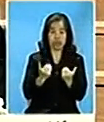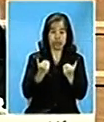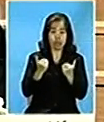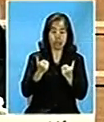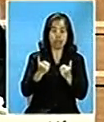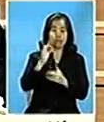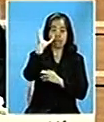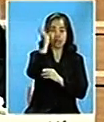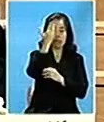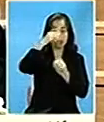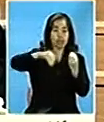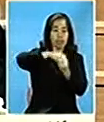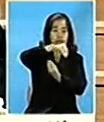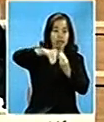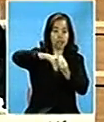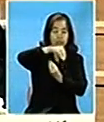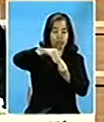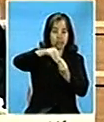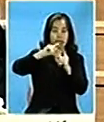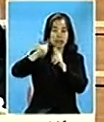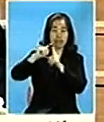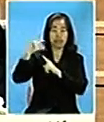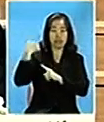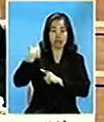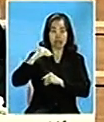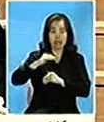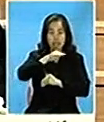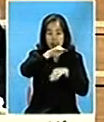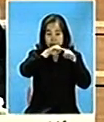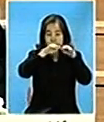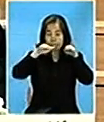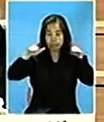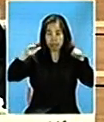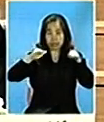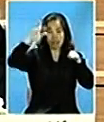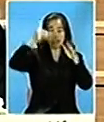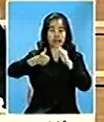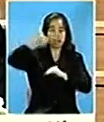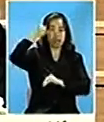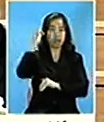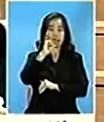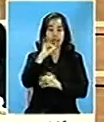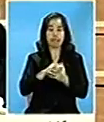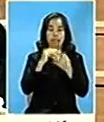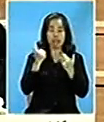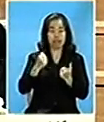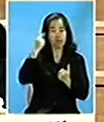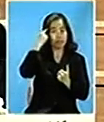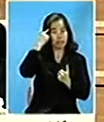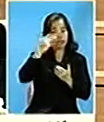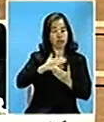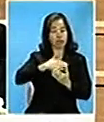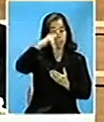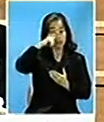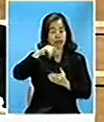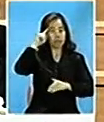กมีสถานการณ์ที่ไม่สู้จะดีนักแล้วเราประมาณการว่ารายได้ของเราจะเก็บได้เ